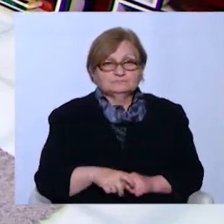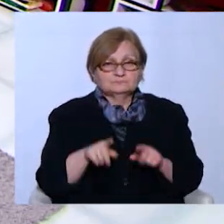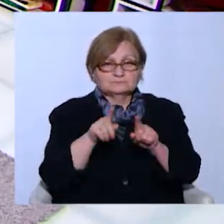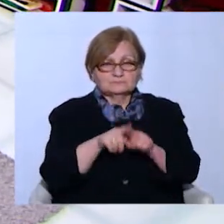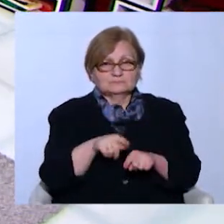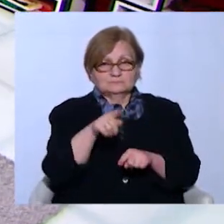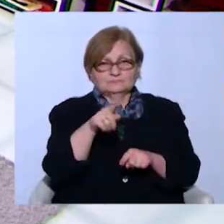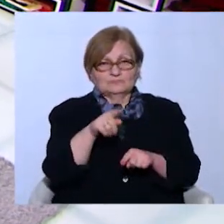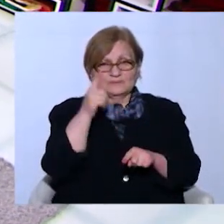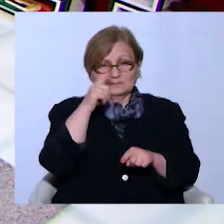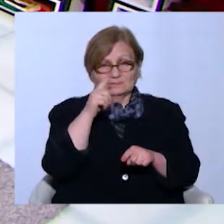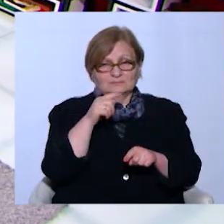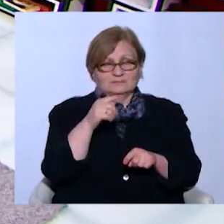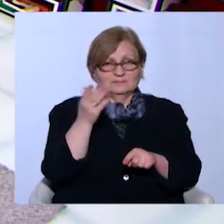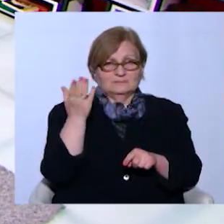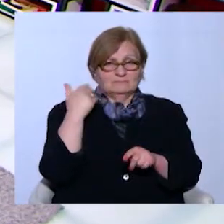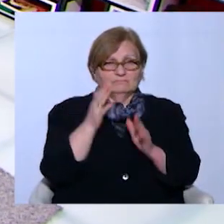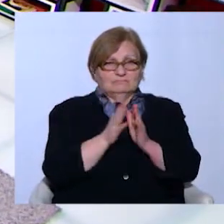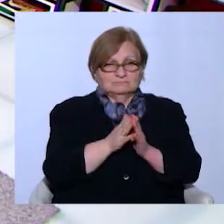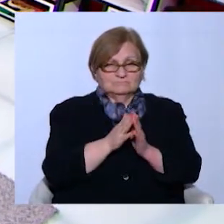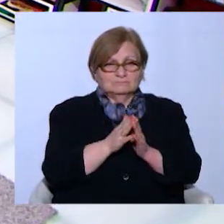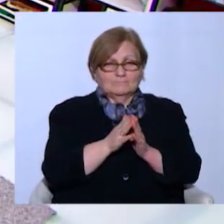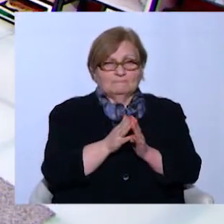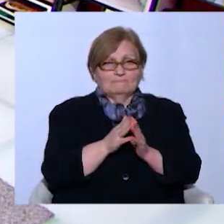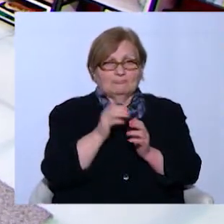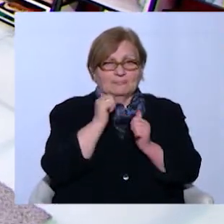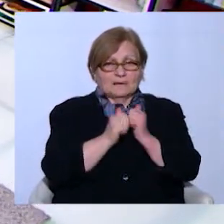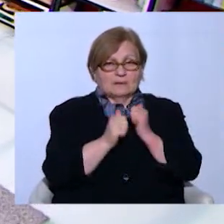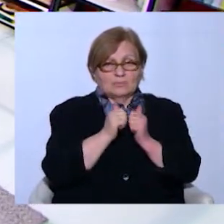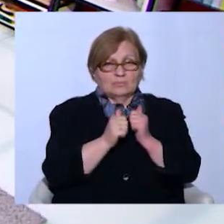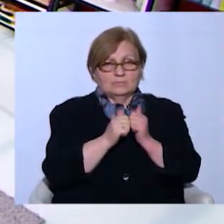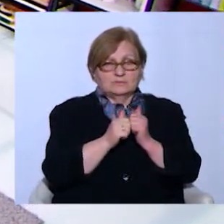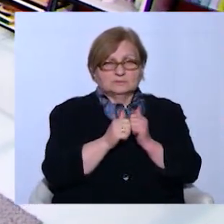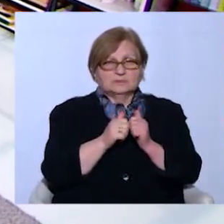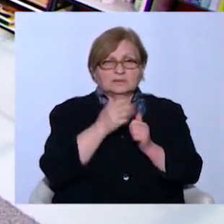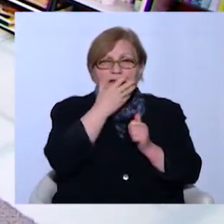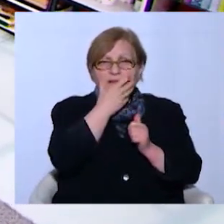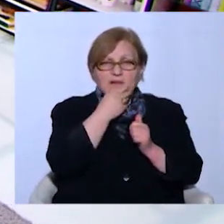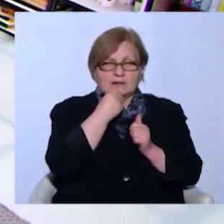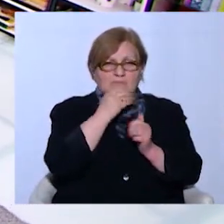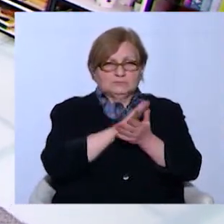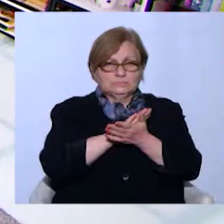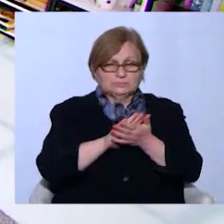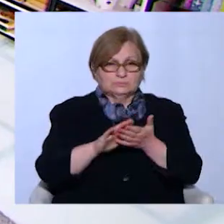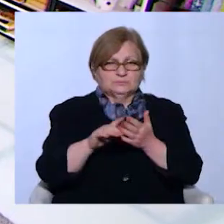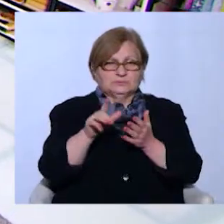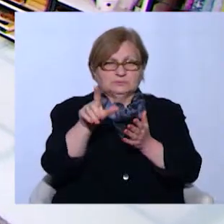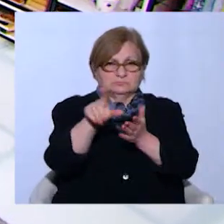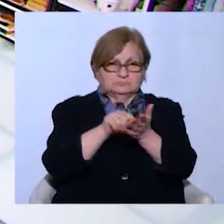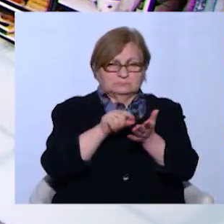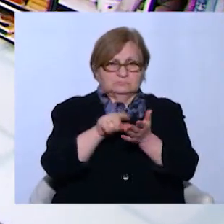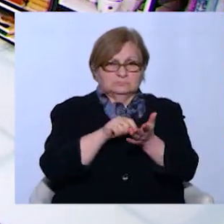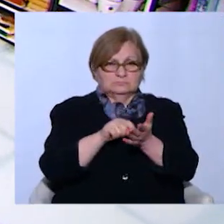ძალიან წინა გაკვეთილზეც გთხოვეთ თხოვნა, რომ ყოველთვის ეცადეთ ორგანიზებულად და ლამაზად იმუშაოთ რეულში, იმიტომ რომ